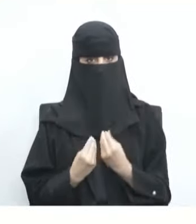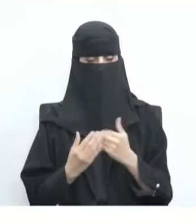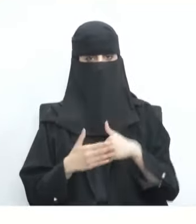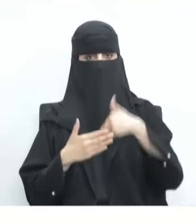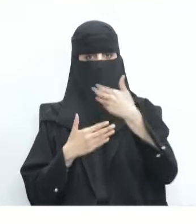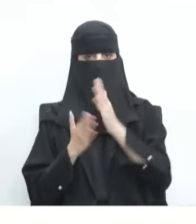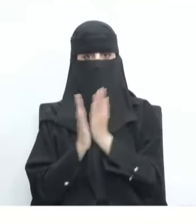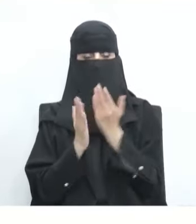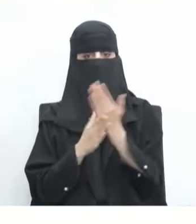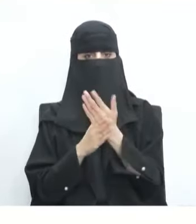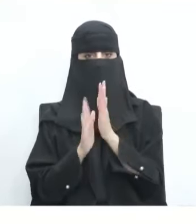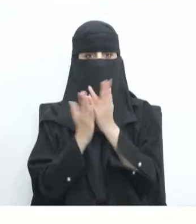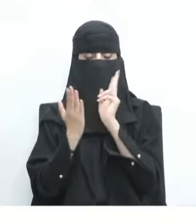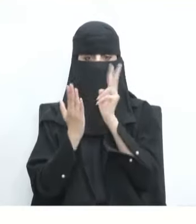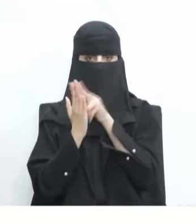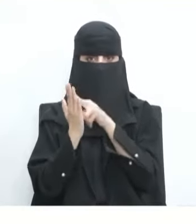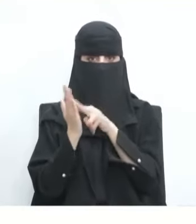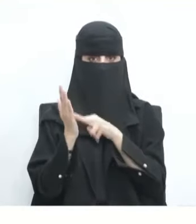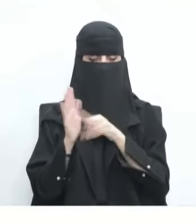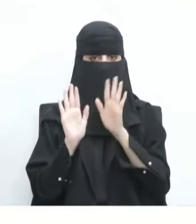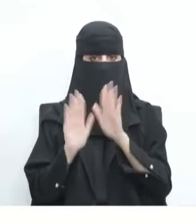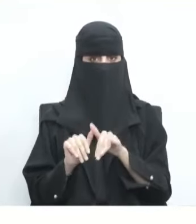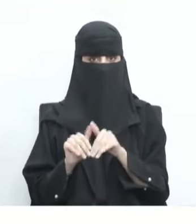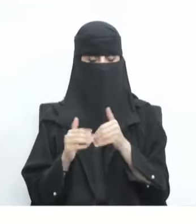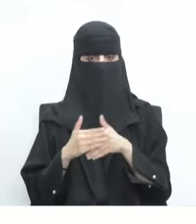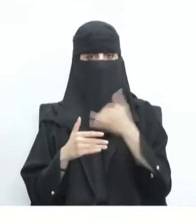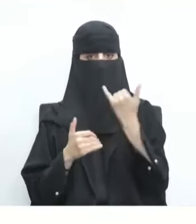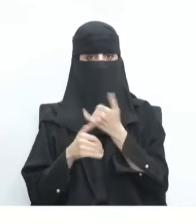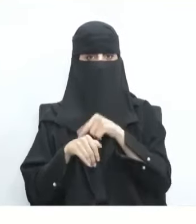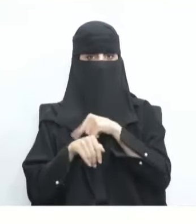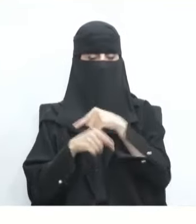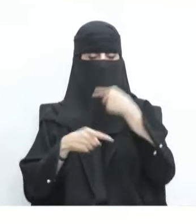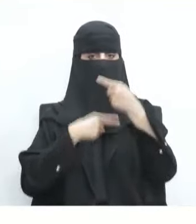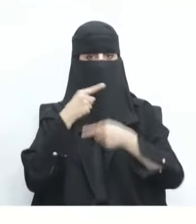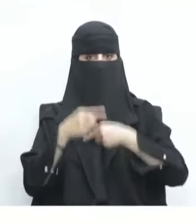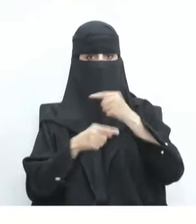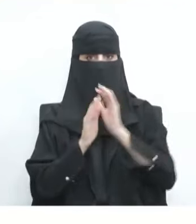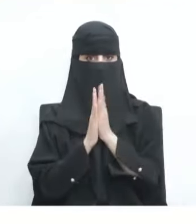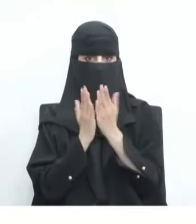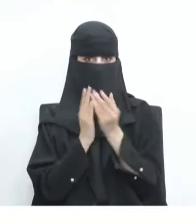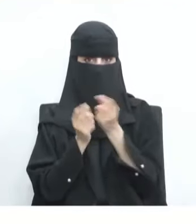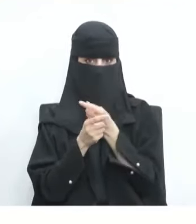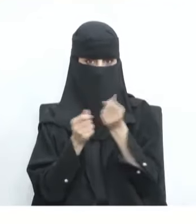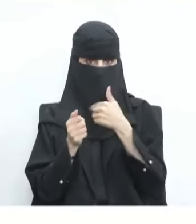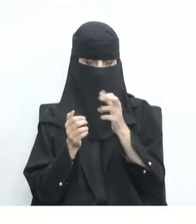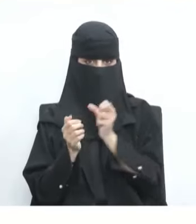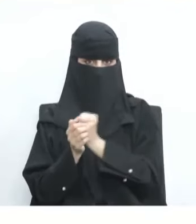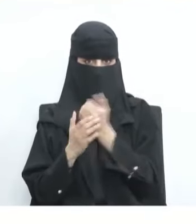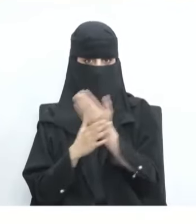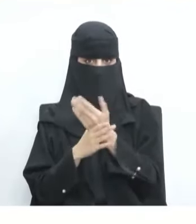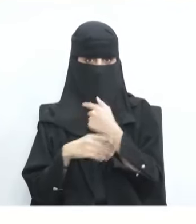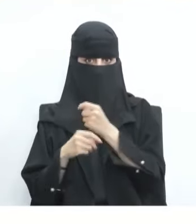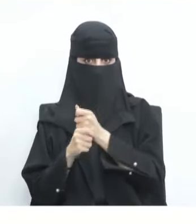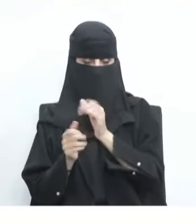لاقرا بعدها ما يتيسر لدي وسوفر كل يوم من مصروفي لاشتري بما